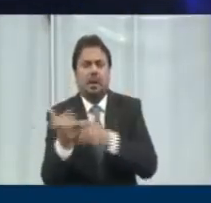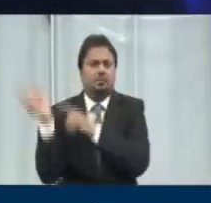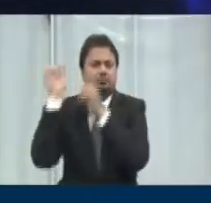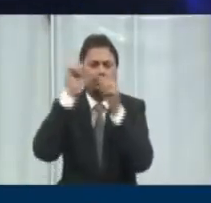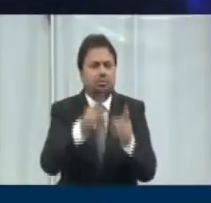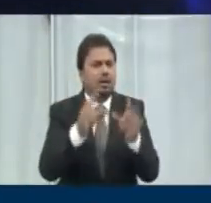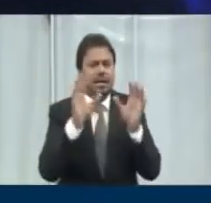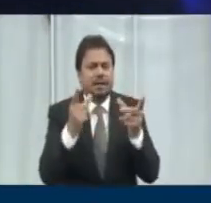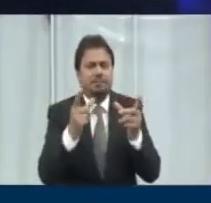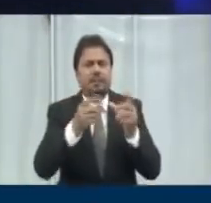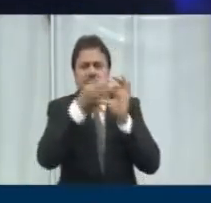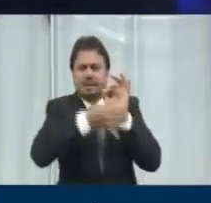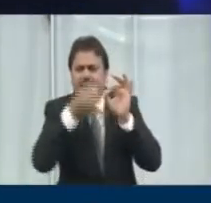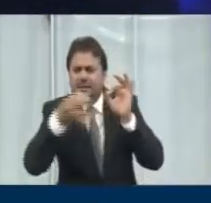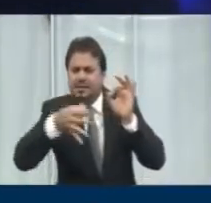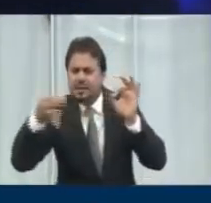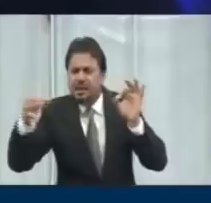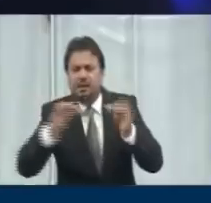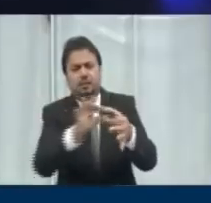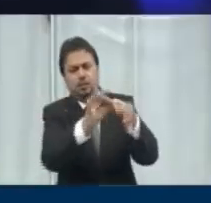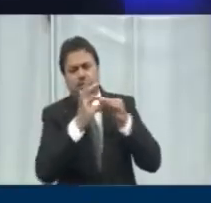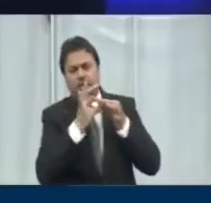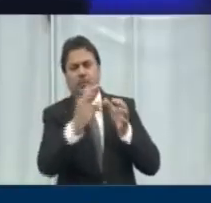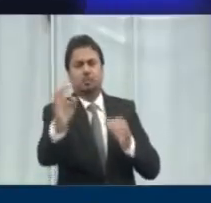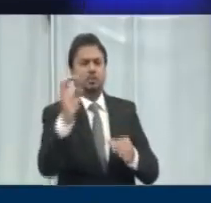حددت الجهات الأمنية هاتين التفصيلتين؟